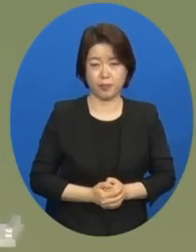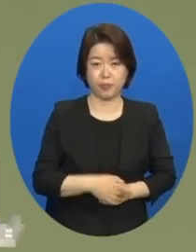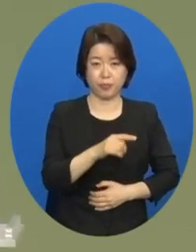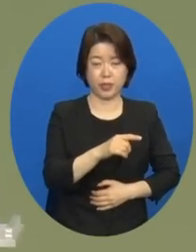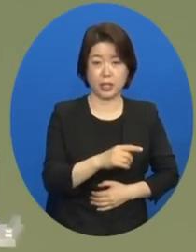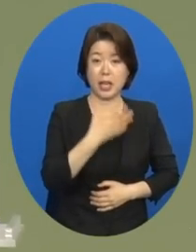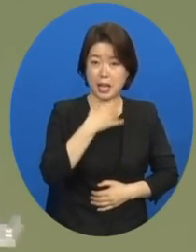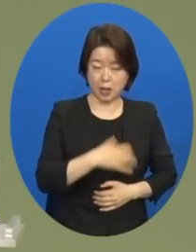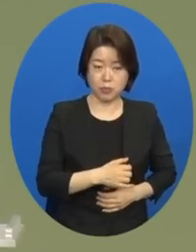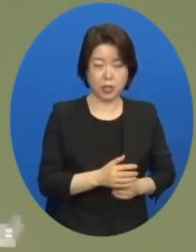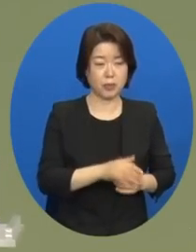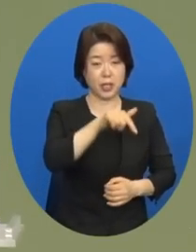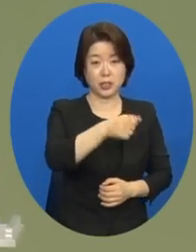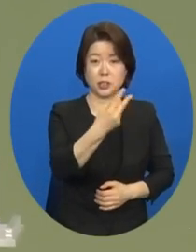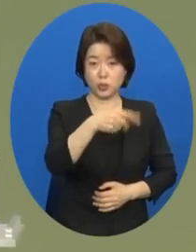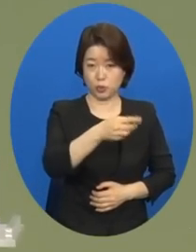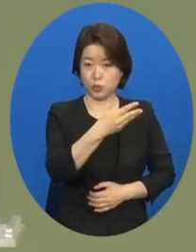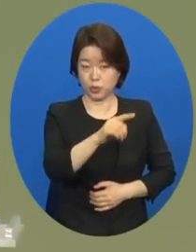세워서